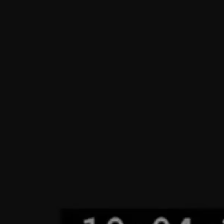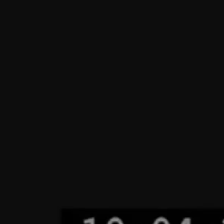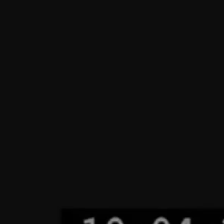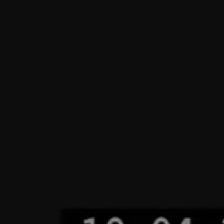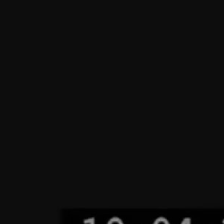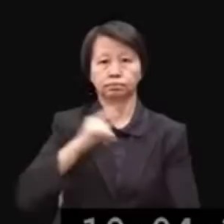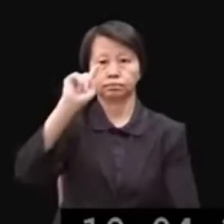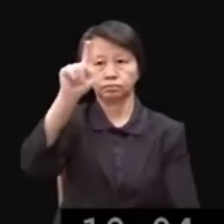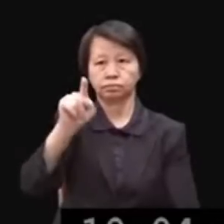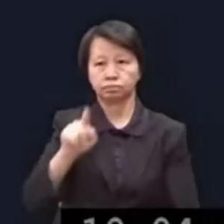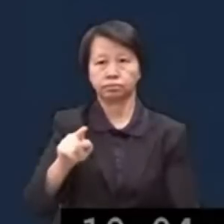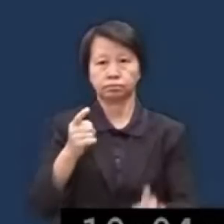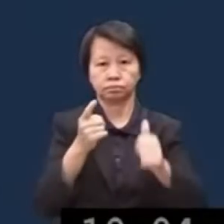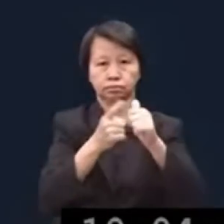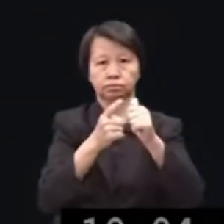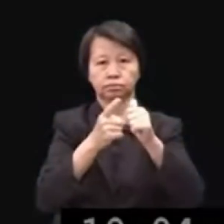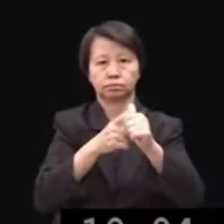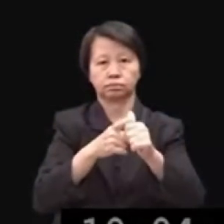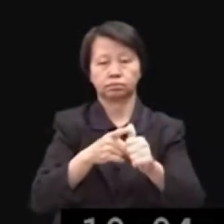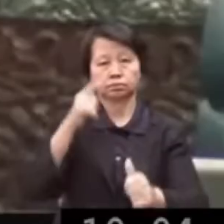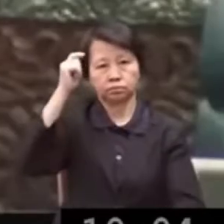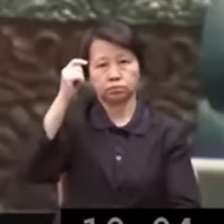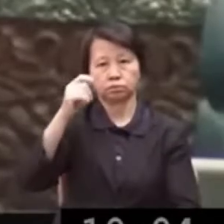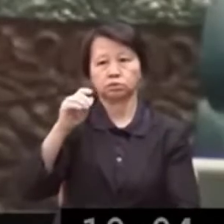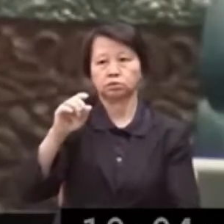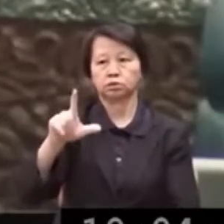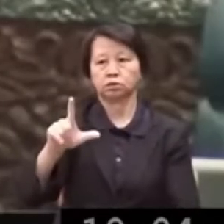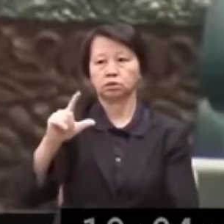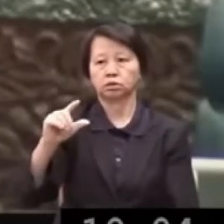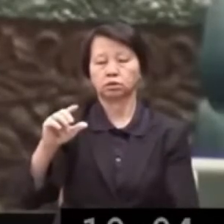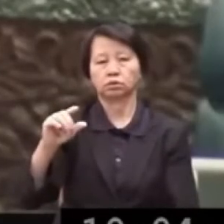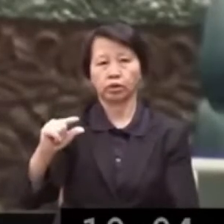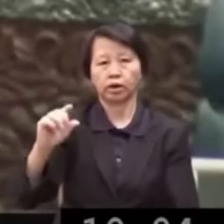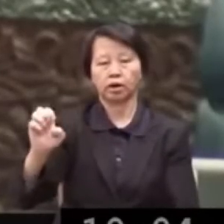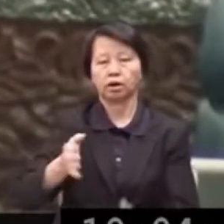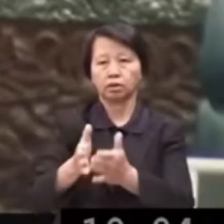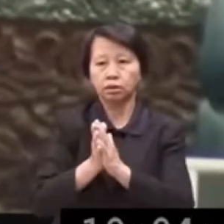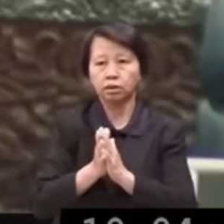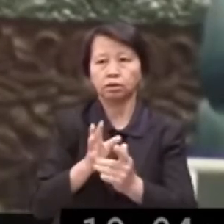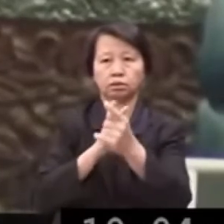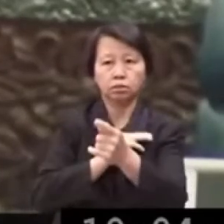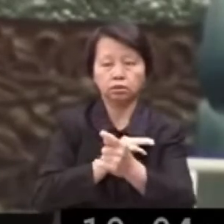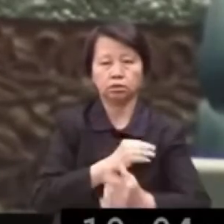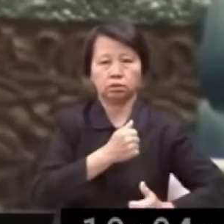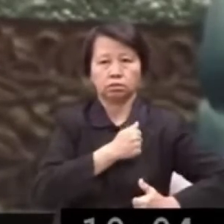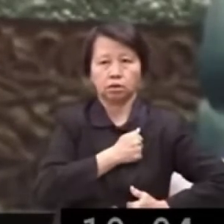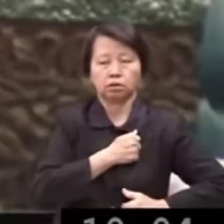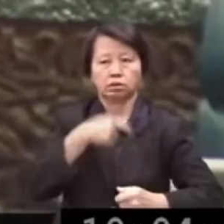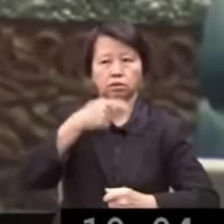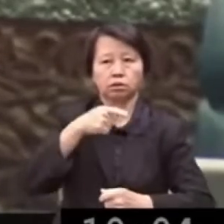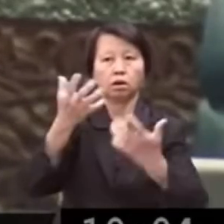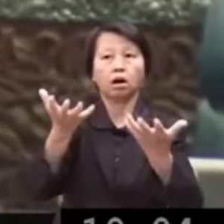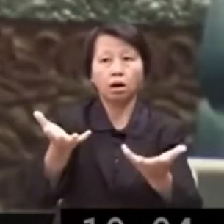soalnya saya yang pertama Tuan lingkungan Menteri Pertahanan menjatuhkan